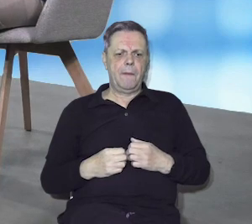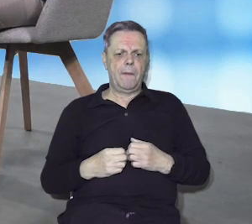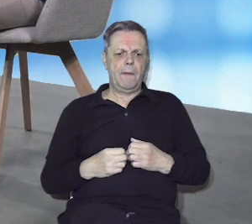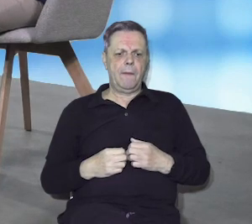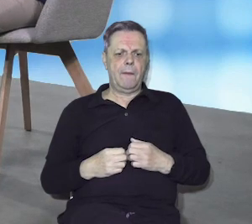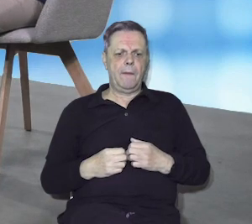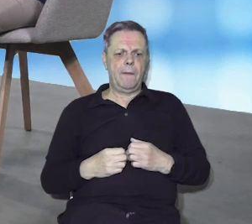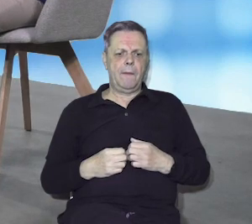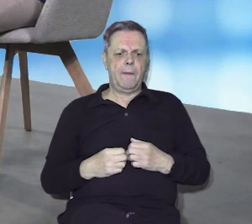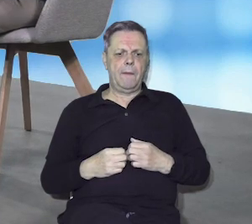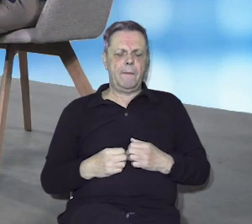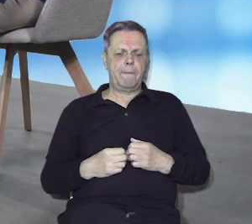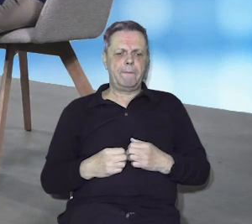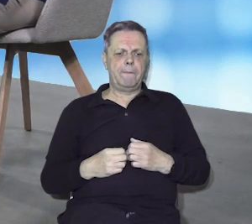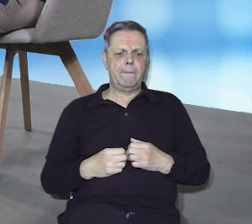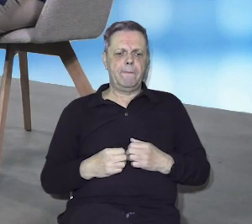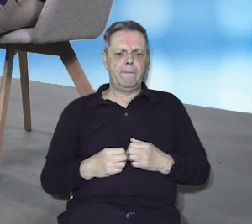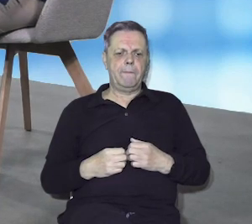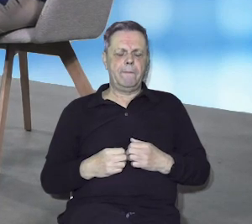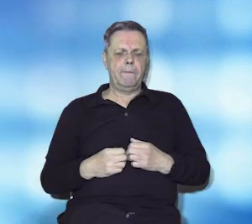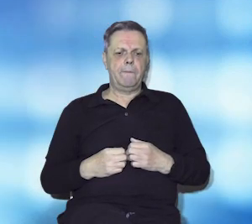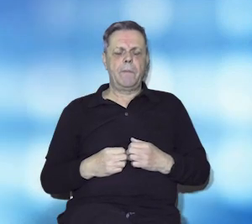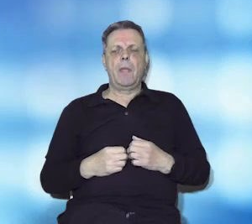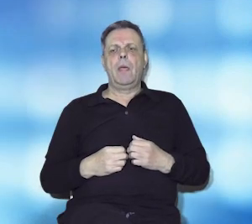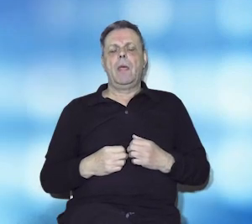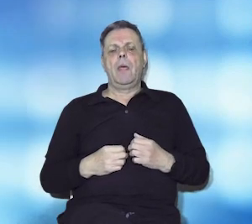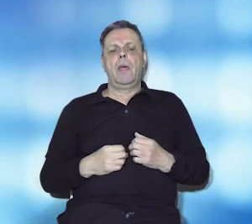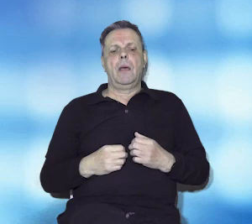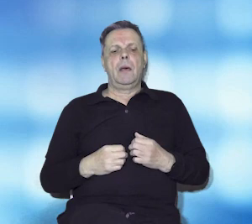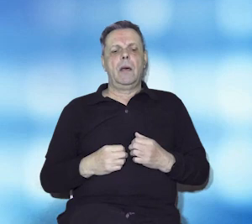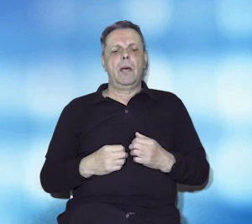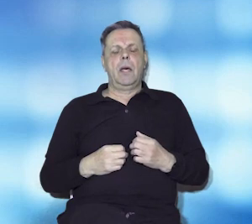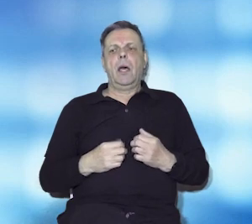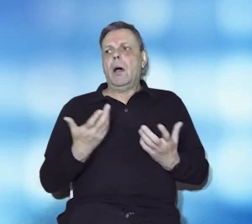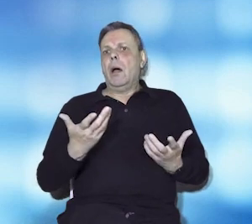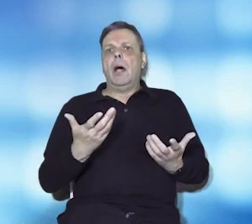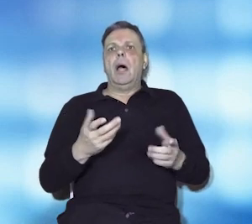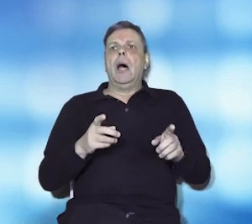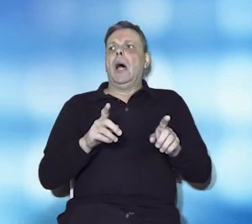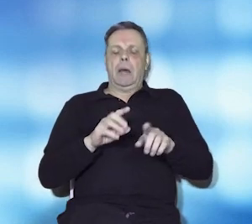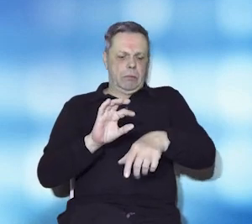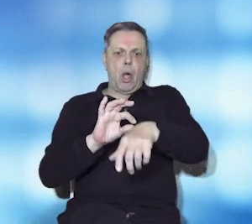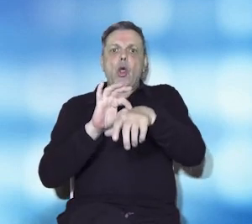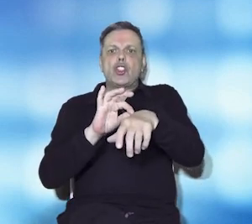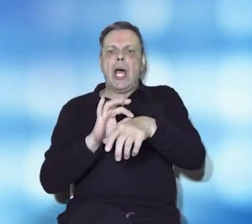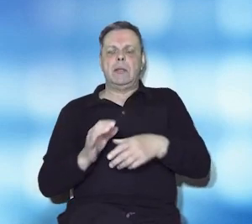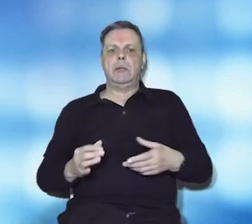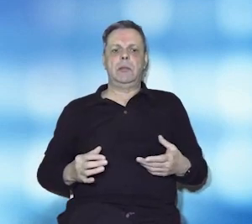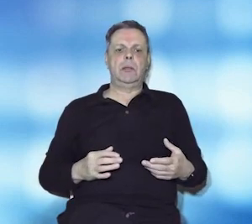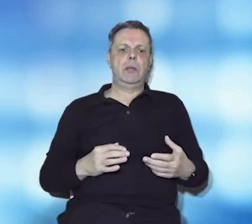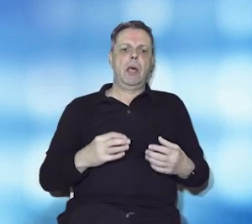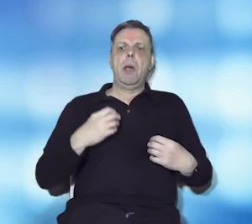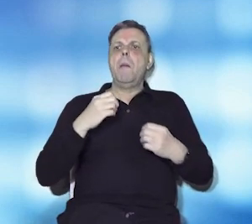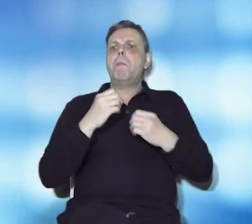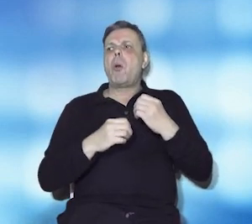da možete i sebe prepoznaju. Tako je, načelno su to bili problemi koji su se manifestirali na koži i problemi koji su se manifestirali